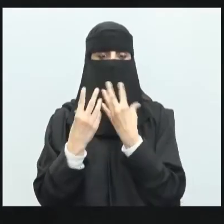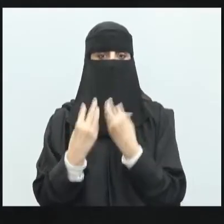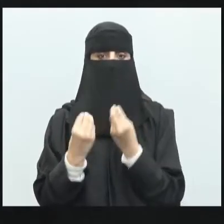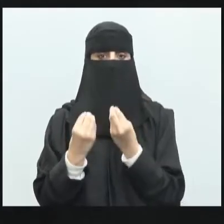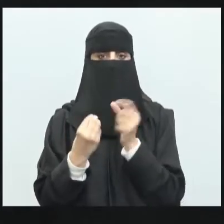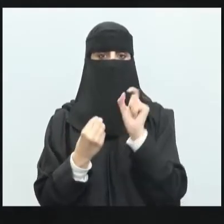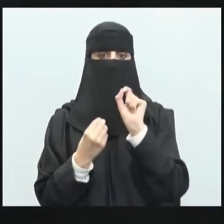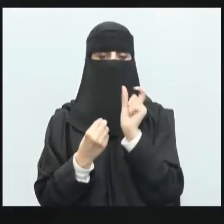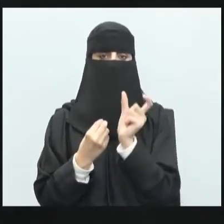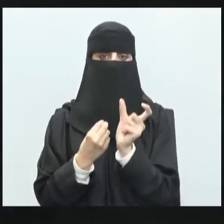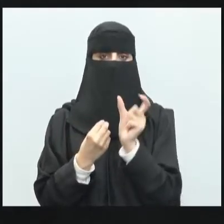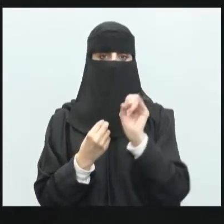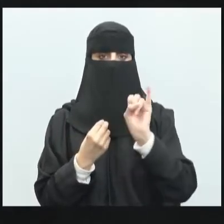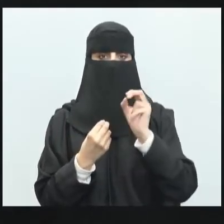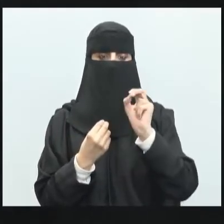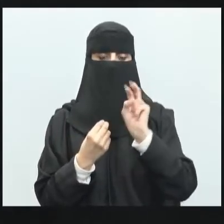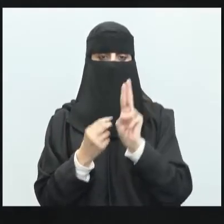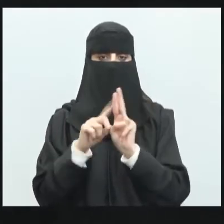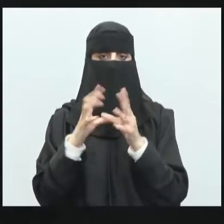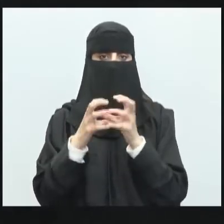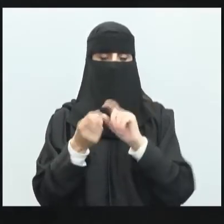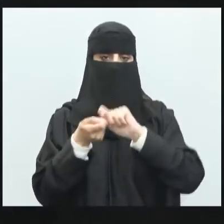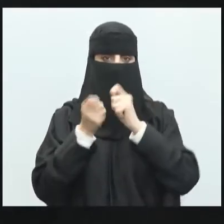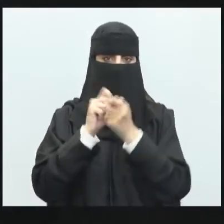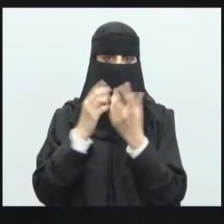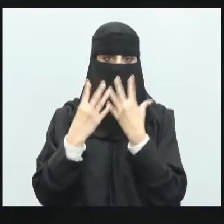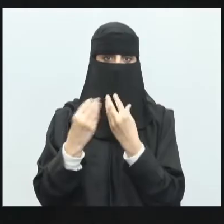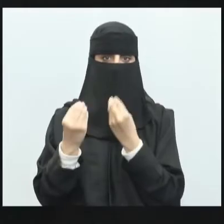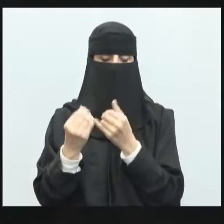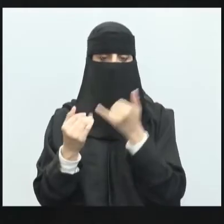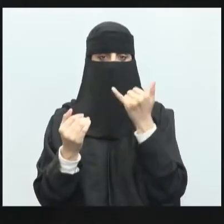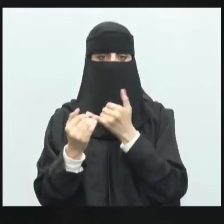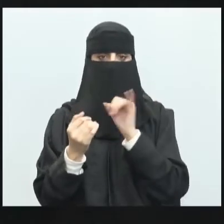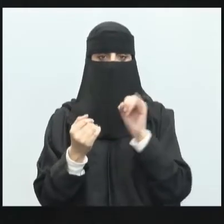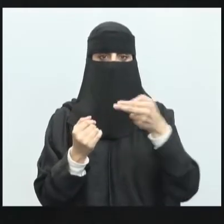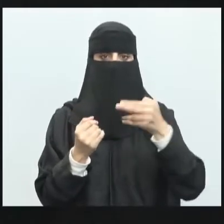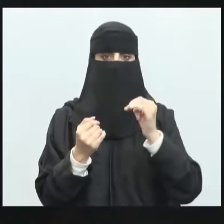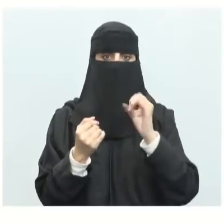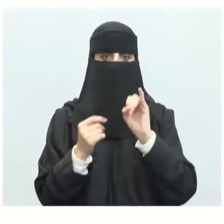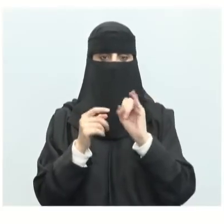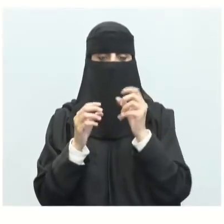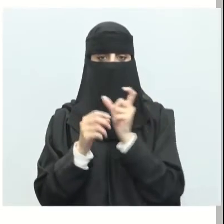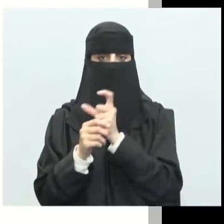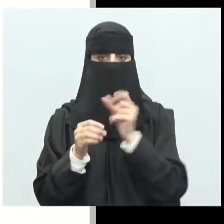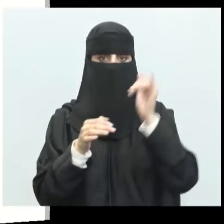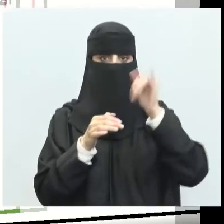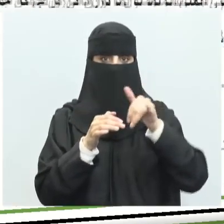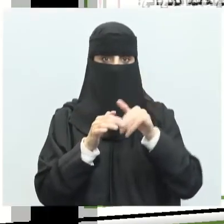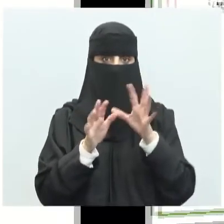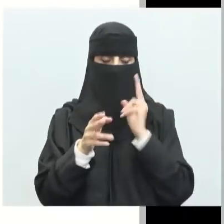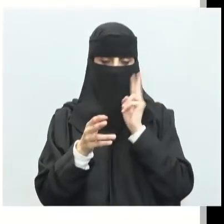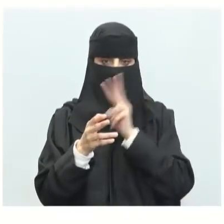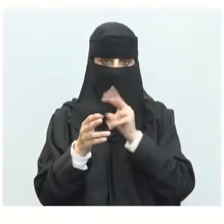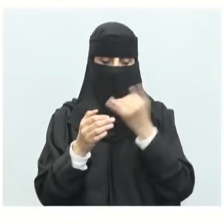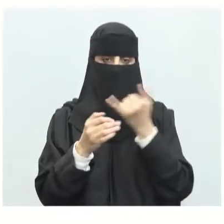في المعجم المساعد يجب ان نحتفظ بها في ذاكرتنا ايضا اعطي مثالا